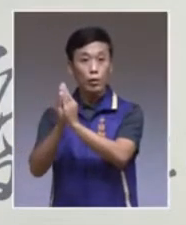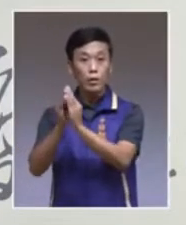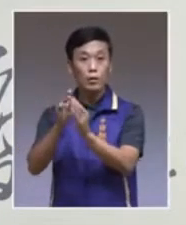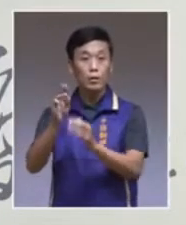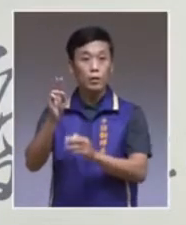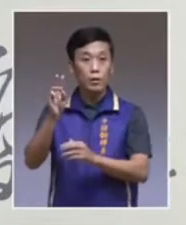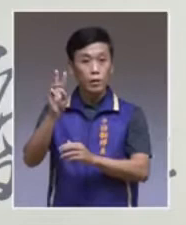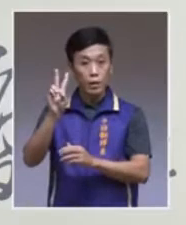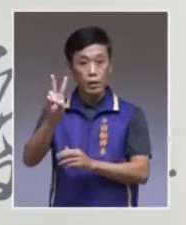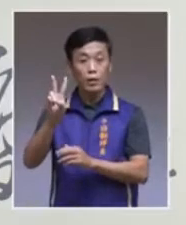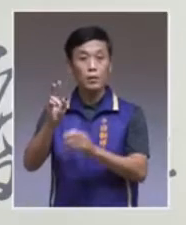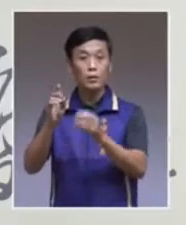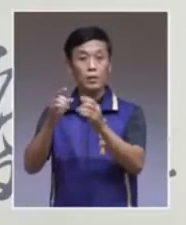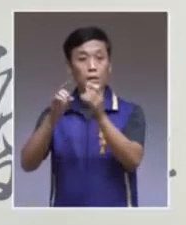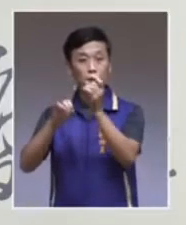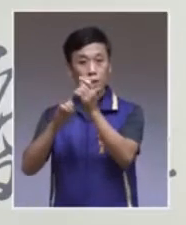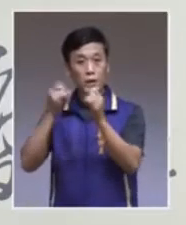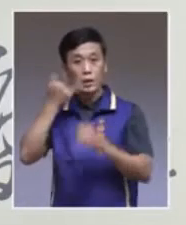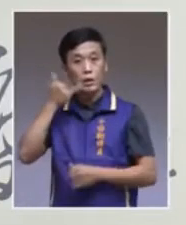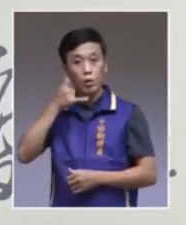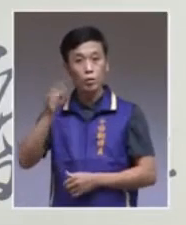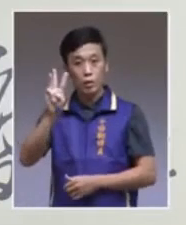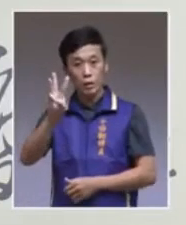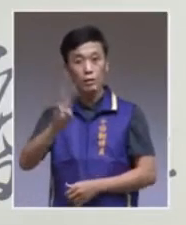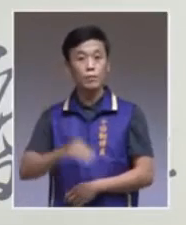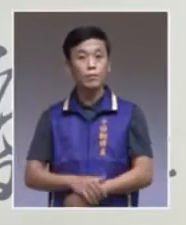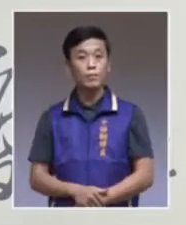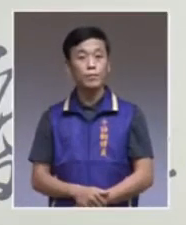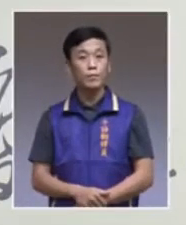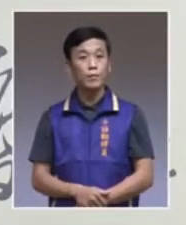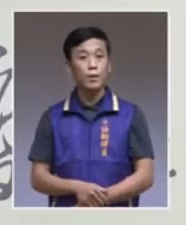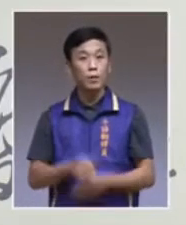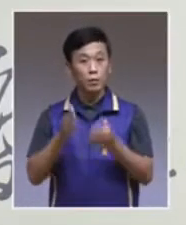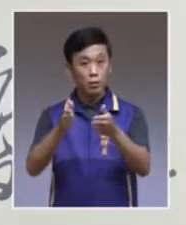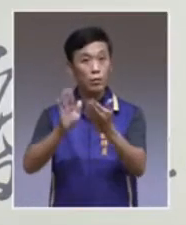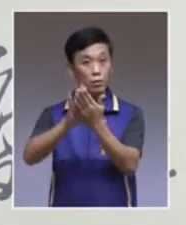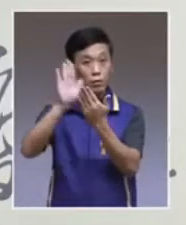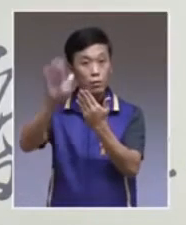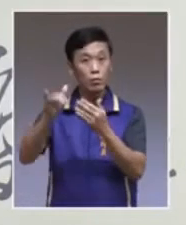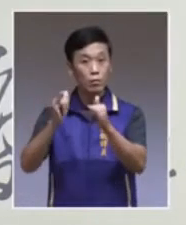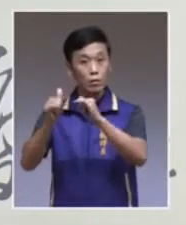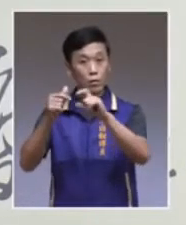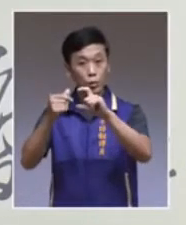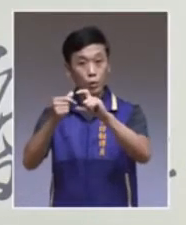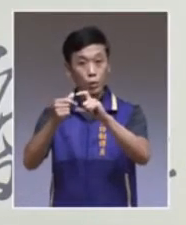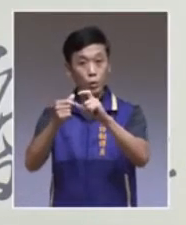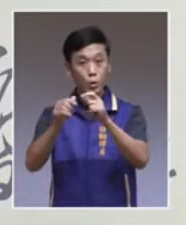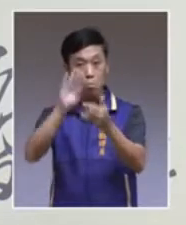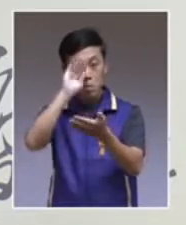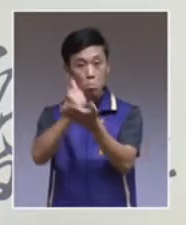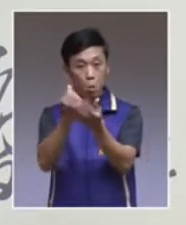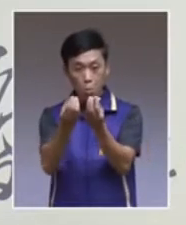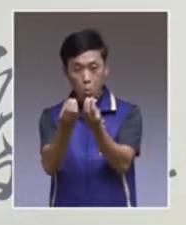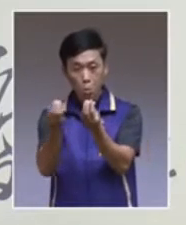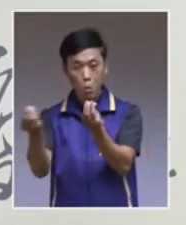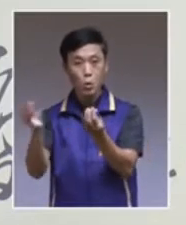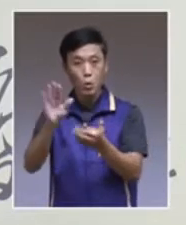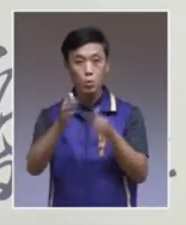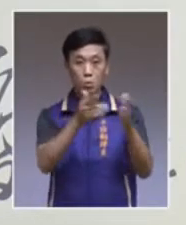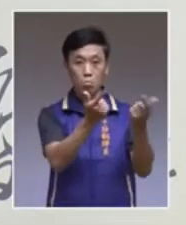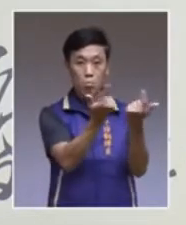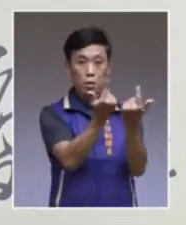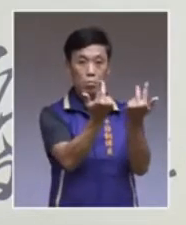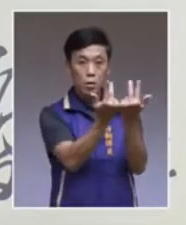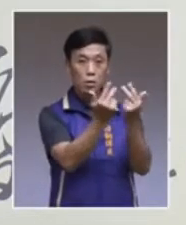3例。那简单讲，还是在因为后续的这些社区的火苗，那还是集中在双北